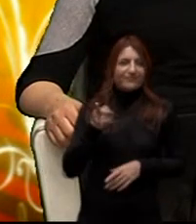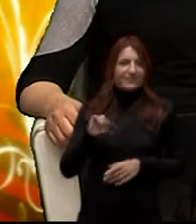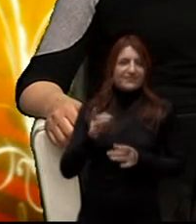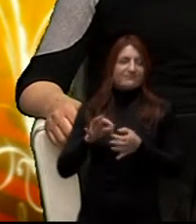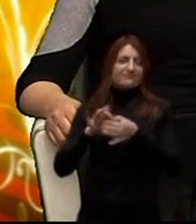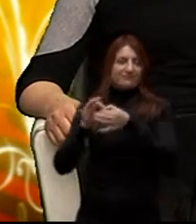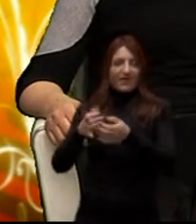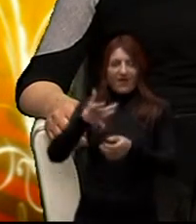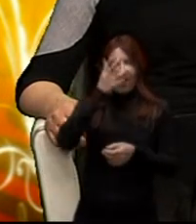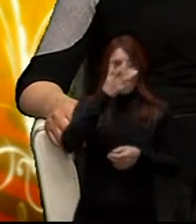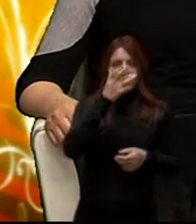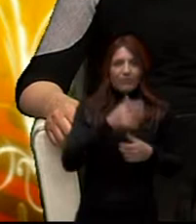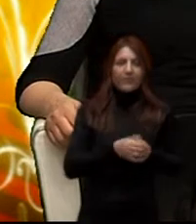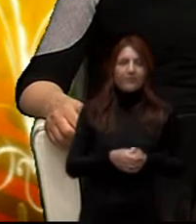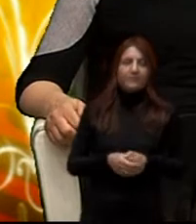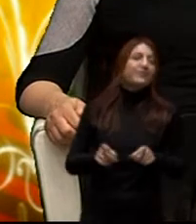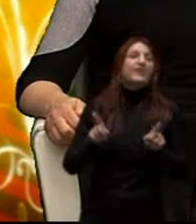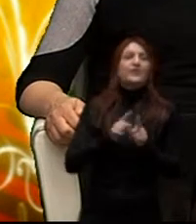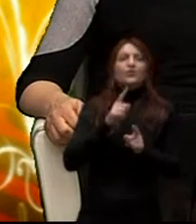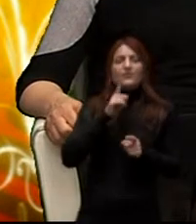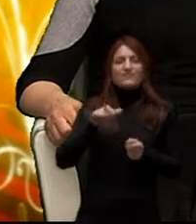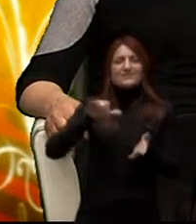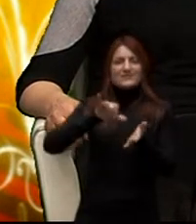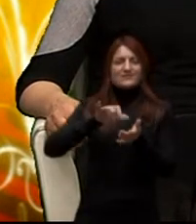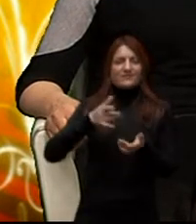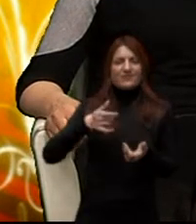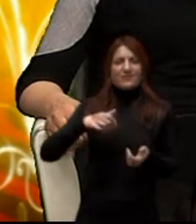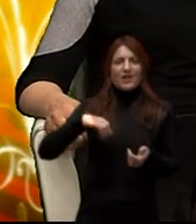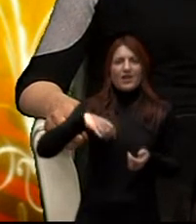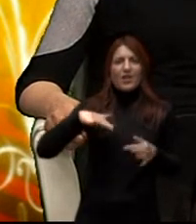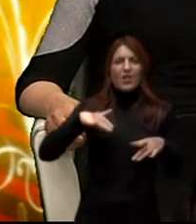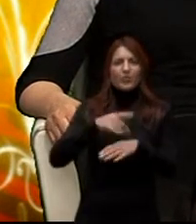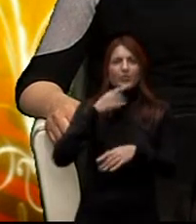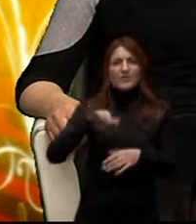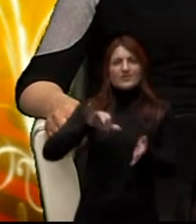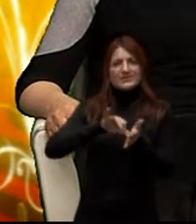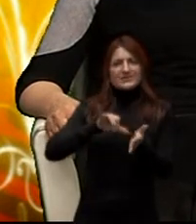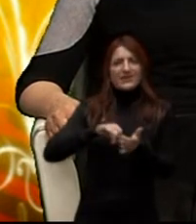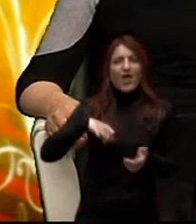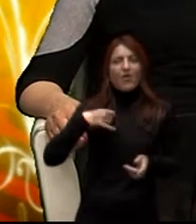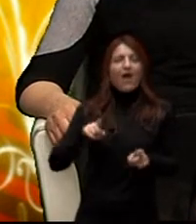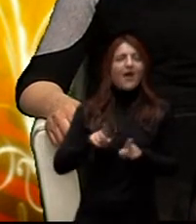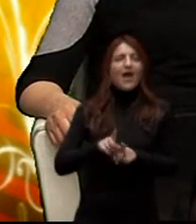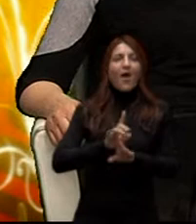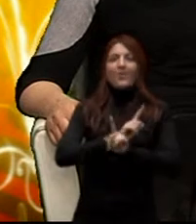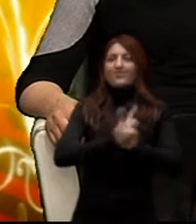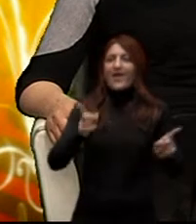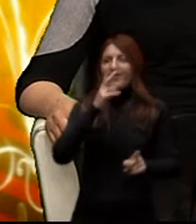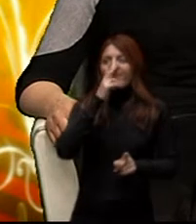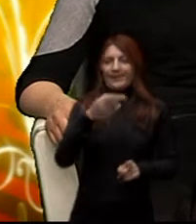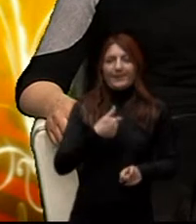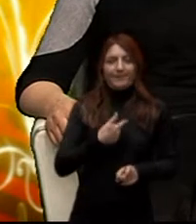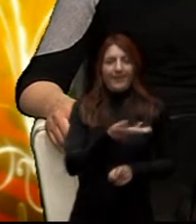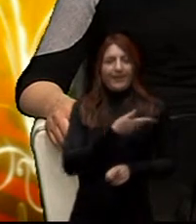kod srednje generacije koja je odgajana da budu nevidljivi. E sad, ako smo mi bili nevidljivi